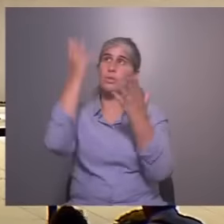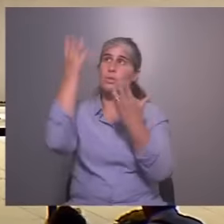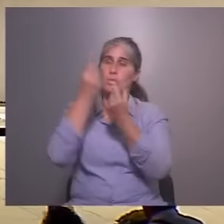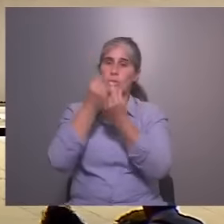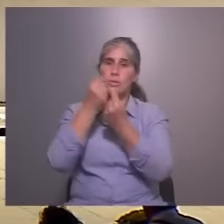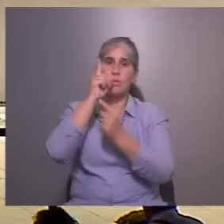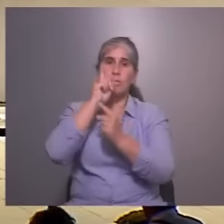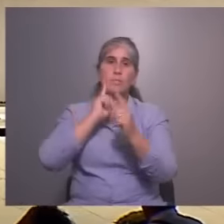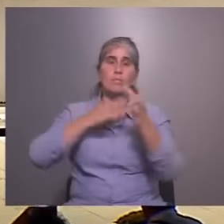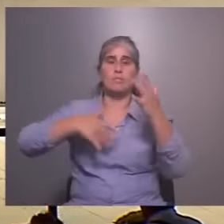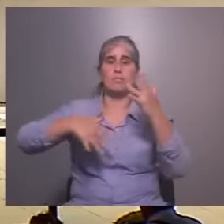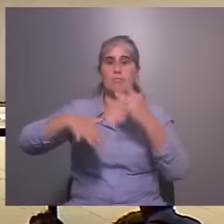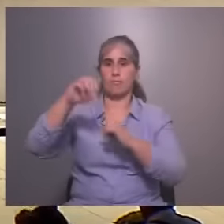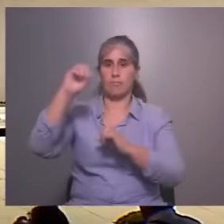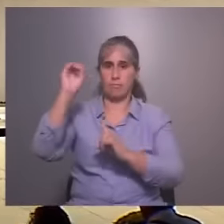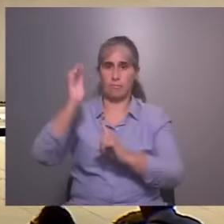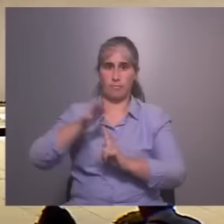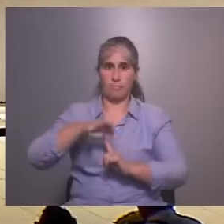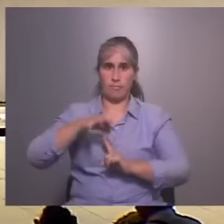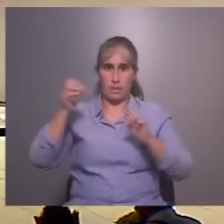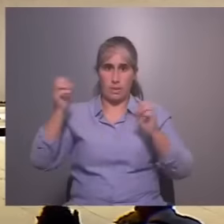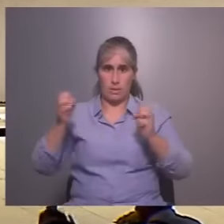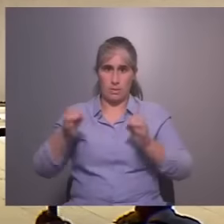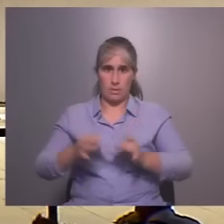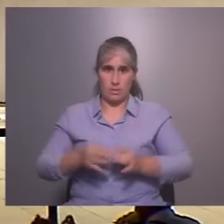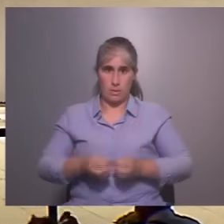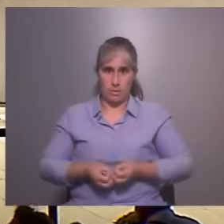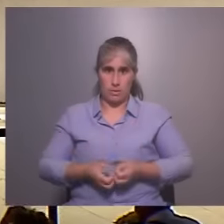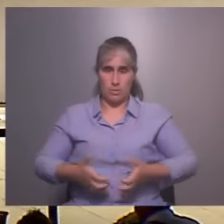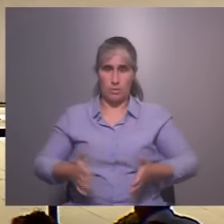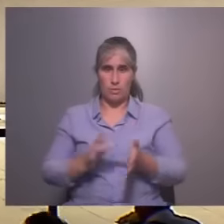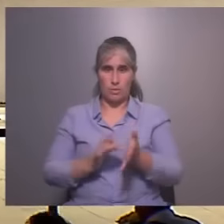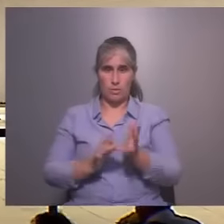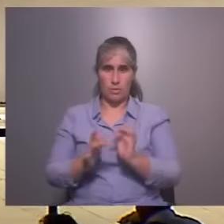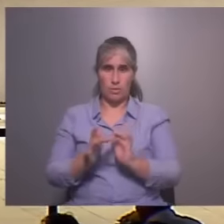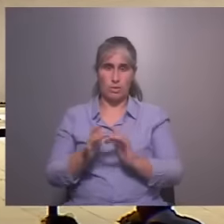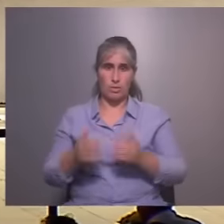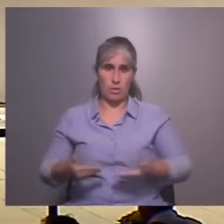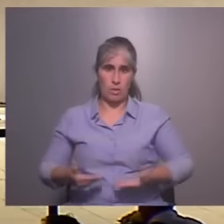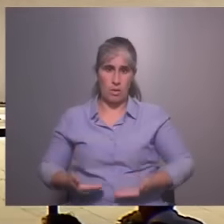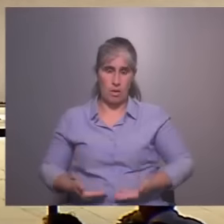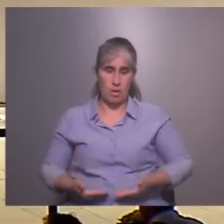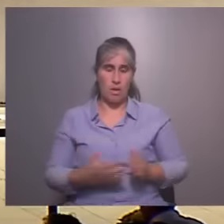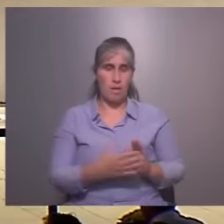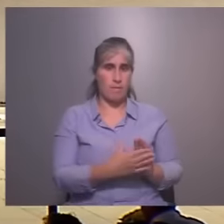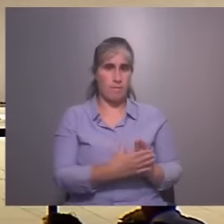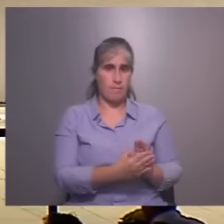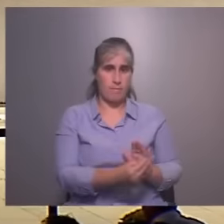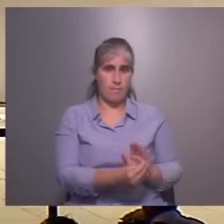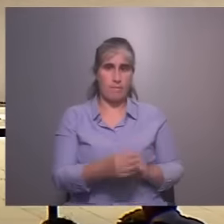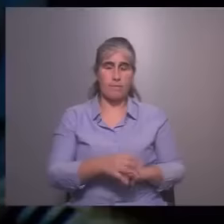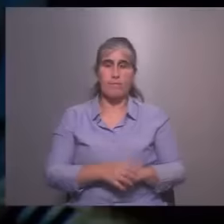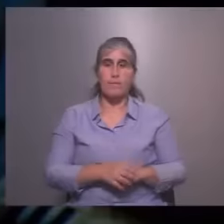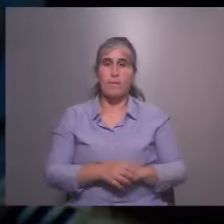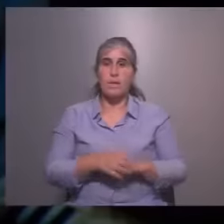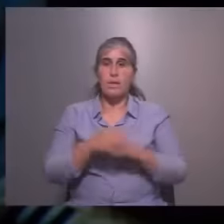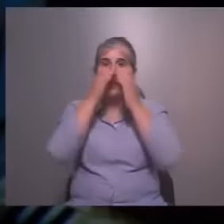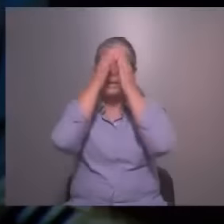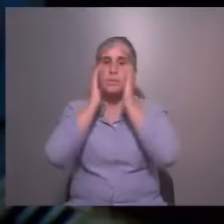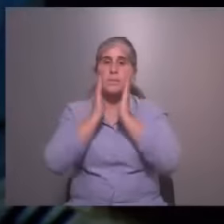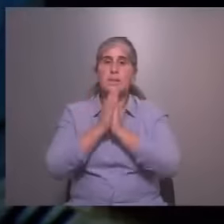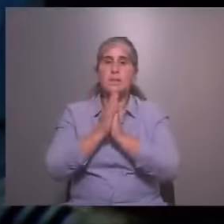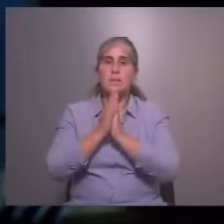Gegrüßet seist du, Maria, voll der Gnade, der Herr ist mit dir. Du bist gebenedeit unter den Frauen,